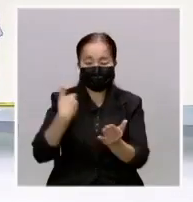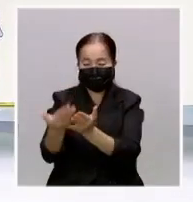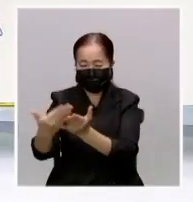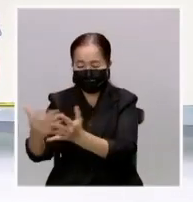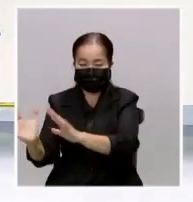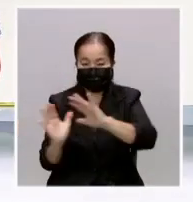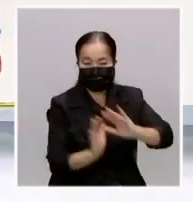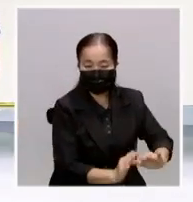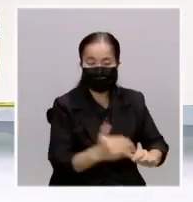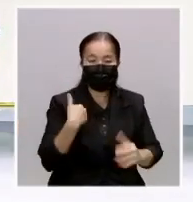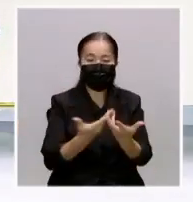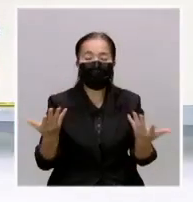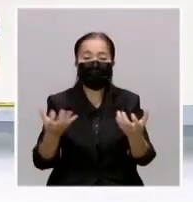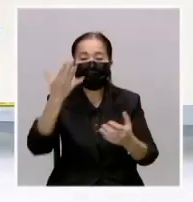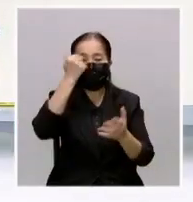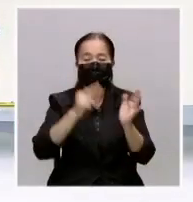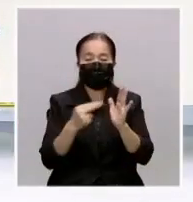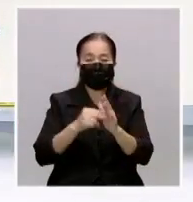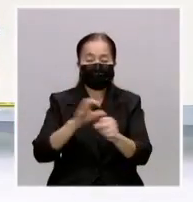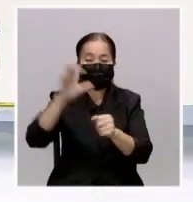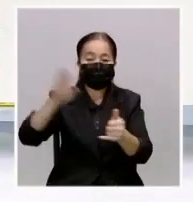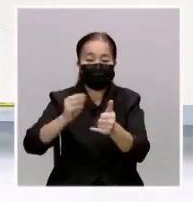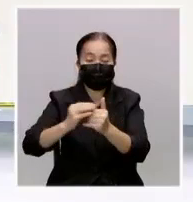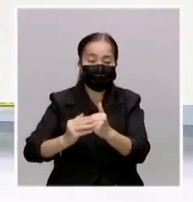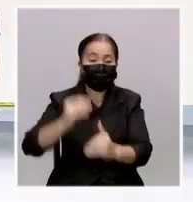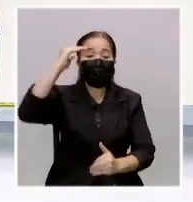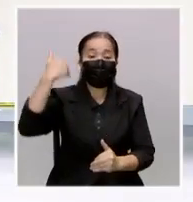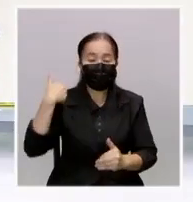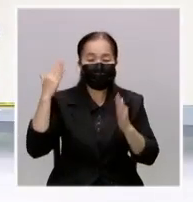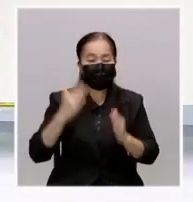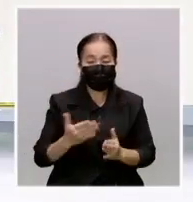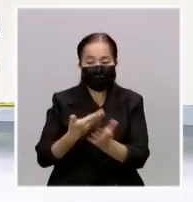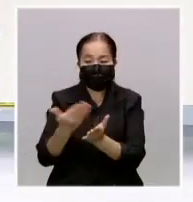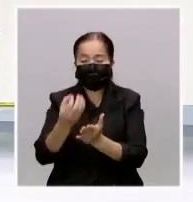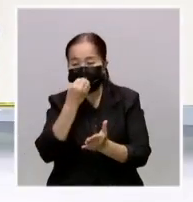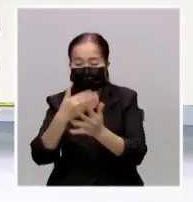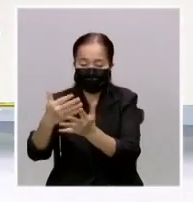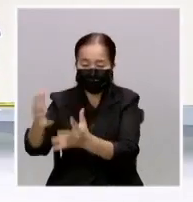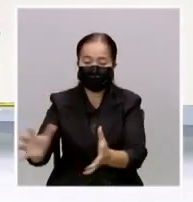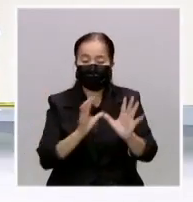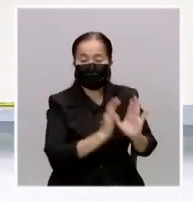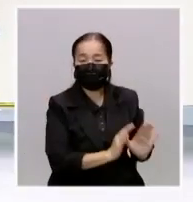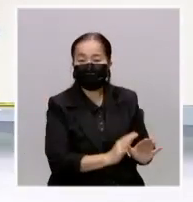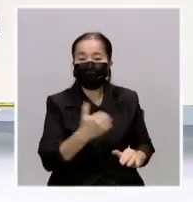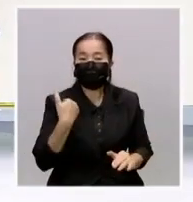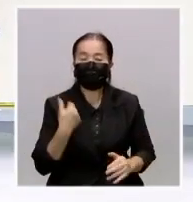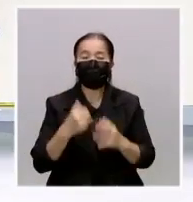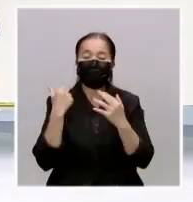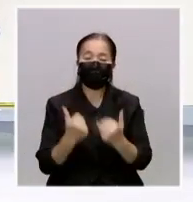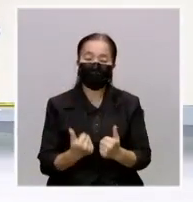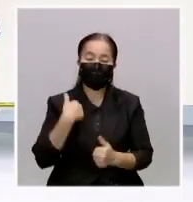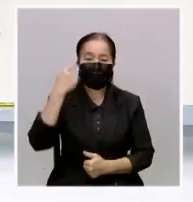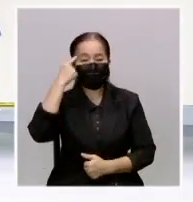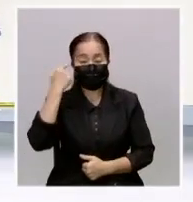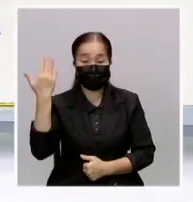นื่องจากว่ามีการพบผู้ติดเชื้อโควิด-19 เพิ่มสูงขึ้นจากที่ไม่เคยพบมานานแล้วหรือว่าพบก็จะเป็นหลักหน่วยเนี่ยปรากฏขึ้นม